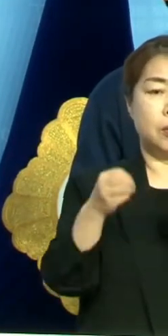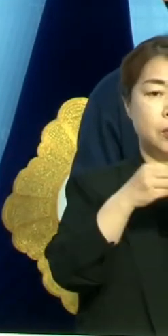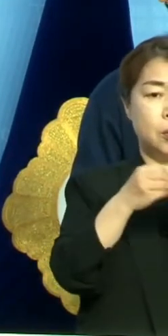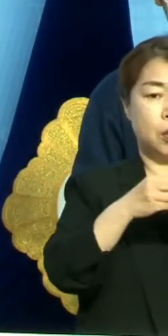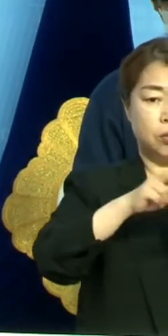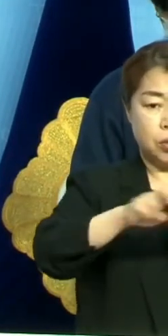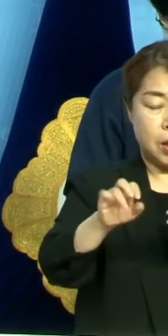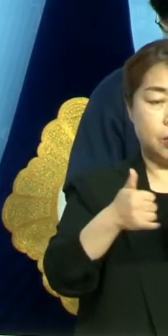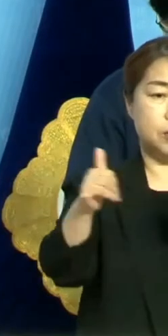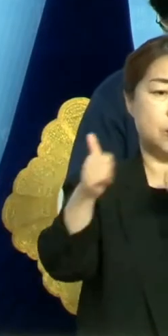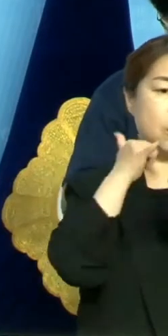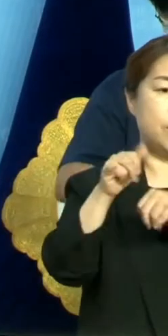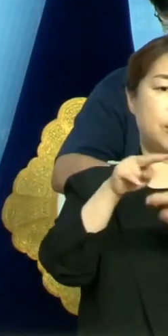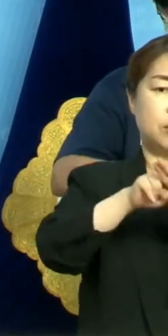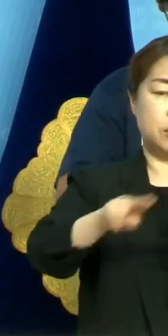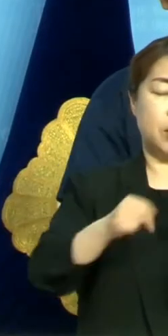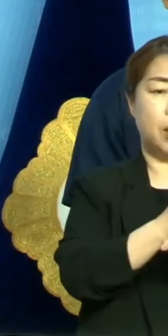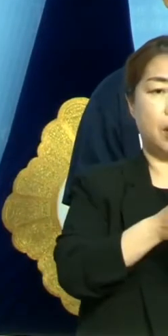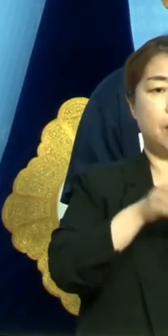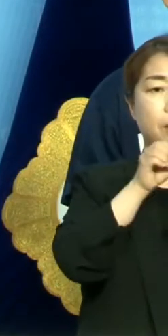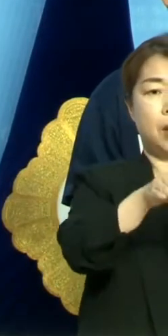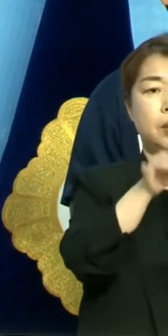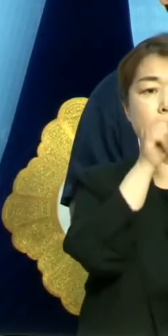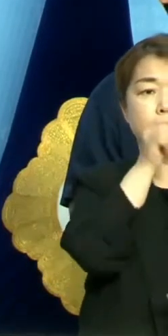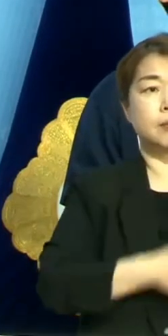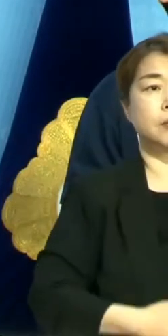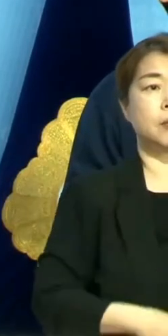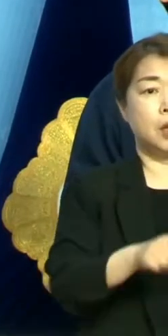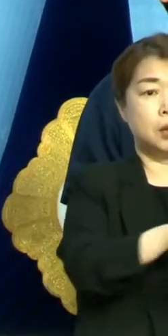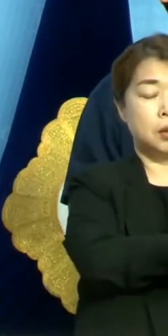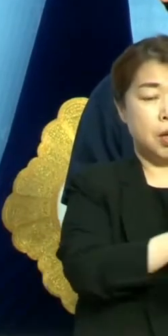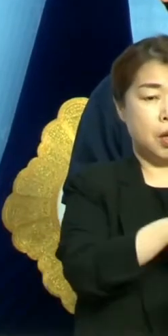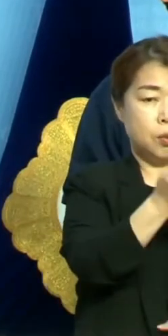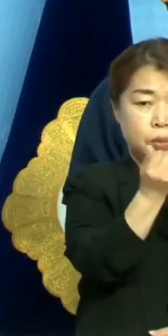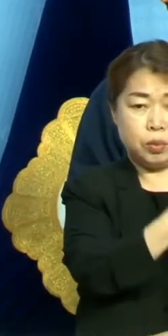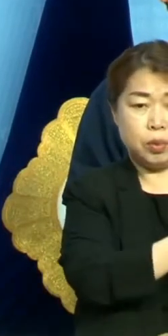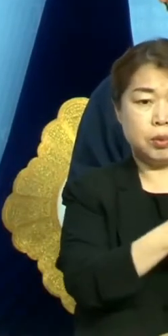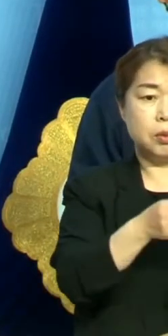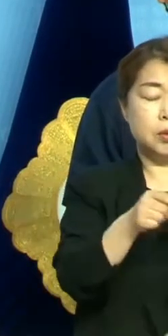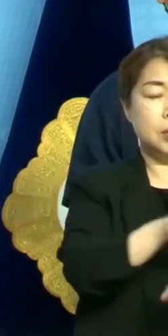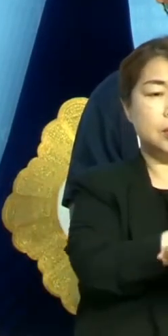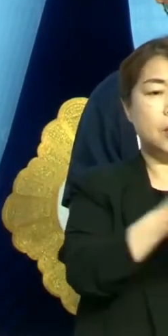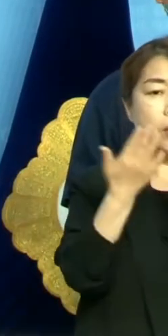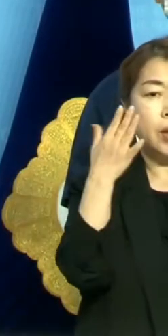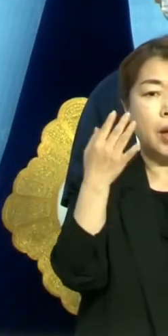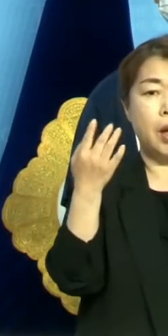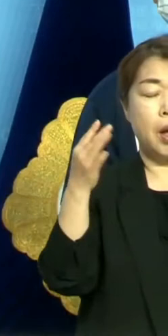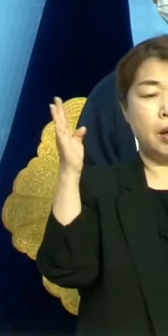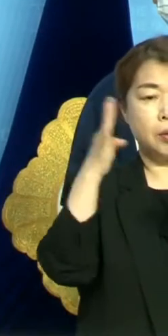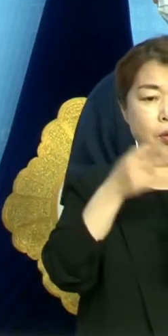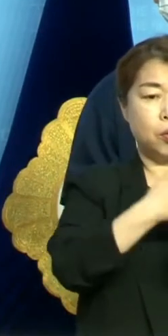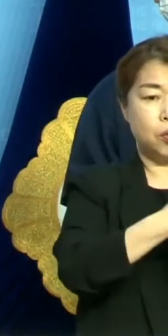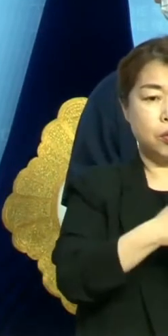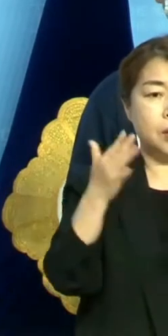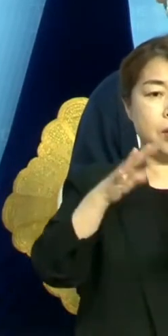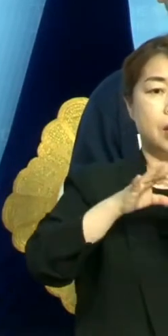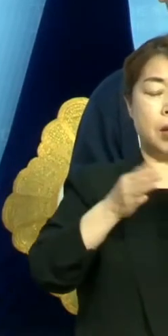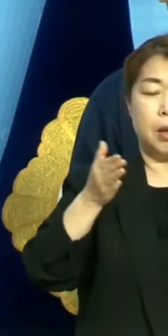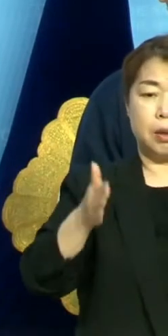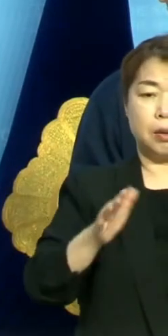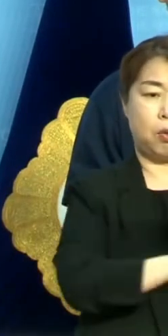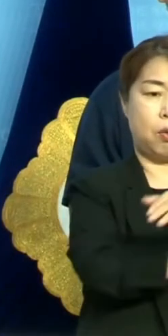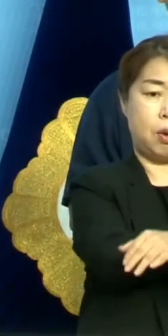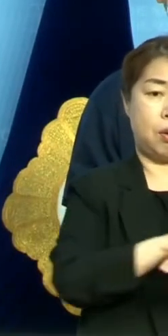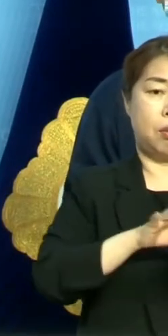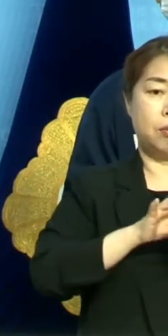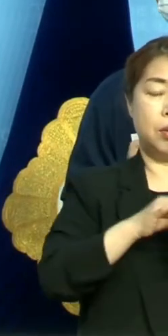통해 취할 것을 요구하는 경우 입니다 특히 소수 특정 재현 학생들에게 교수 학생간의 권력을